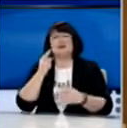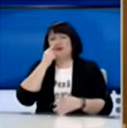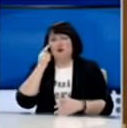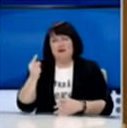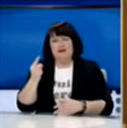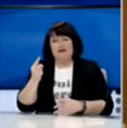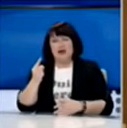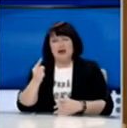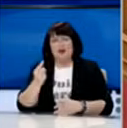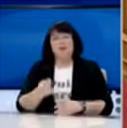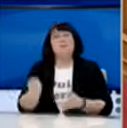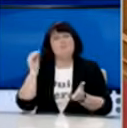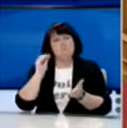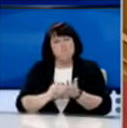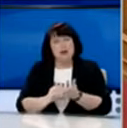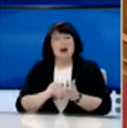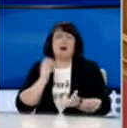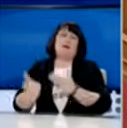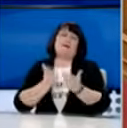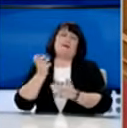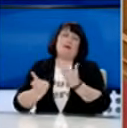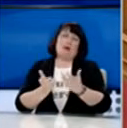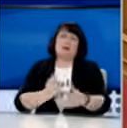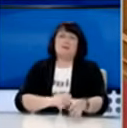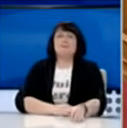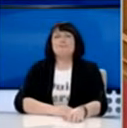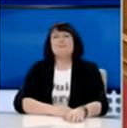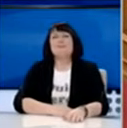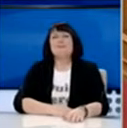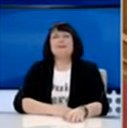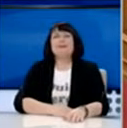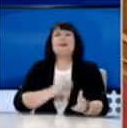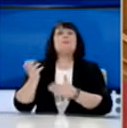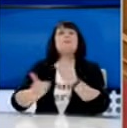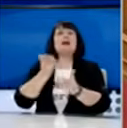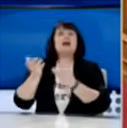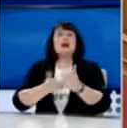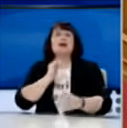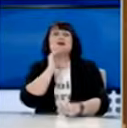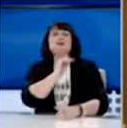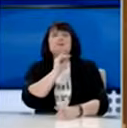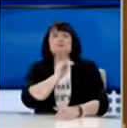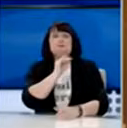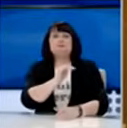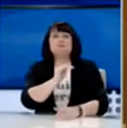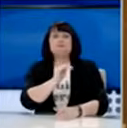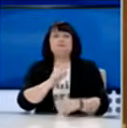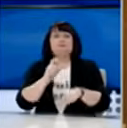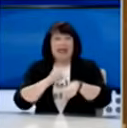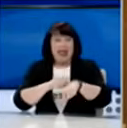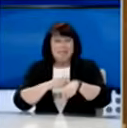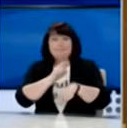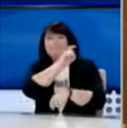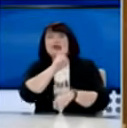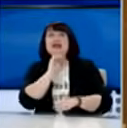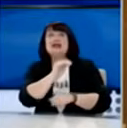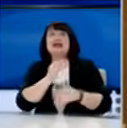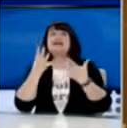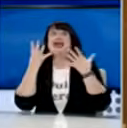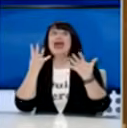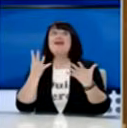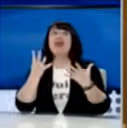Εντεκάτου του 2023 και πάλι για τον Εύρο και τη Δαδιά και τις πυρκαγιές. Κύριε Πρωθυπουργέ, σας έχω καταθέσει